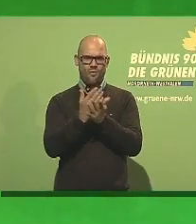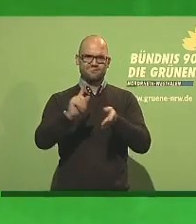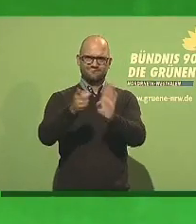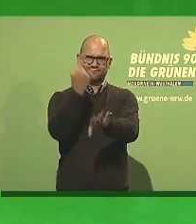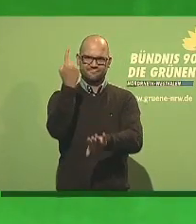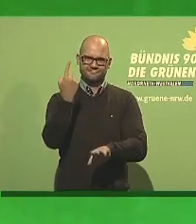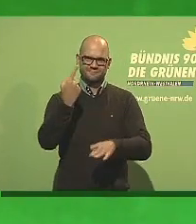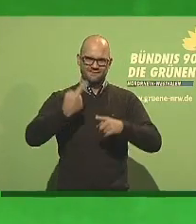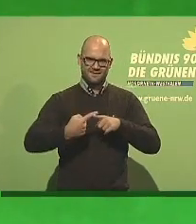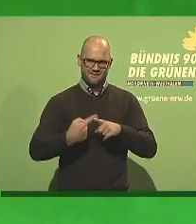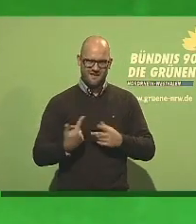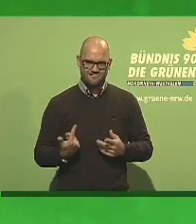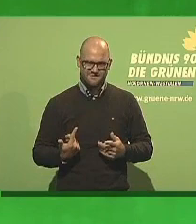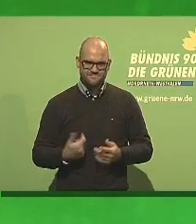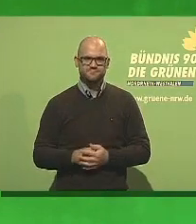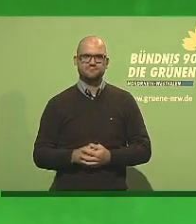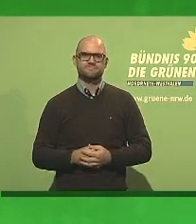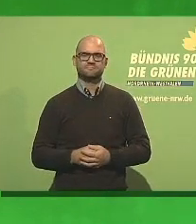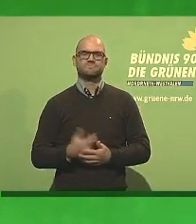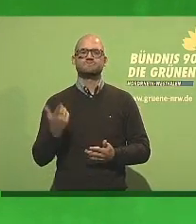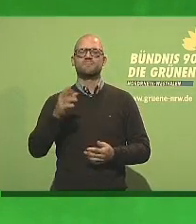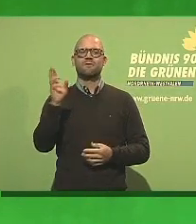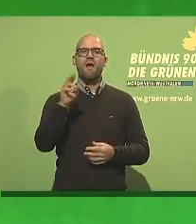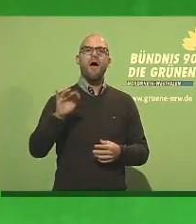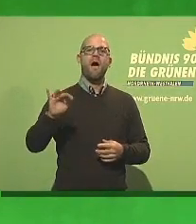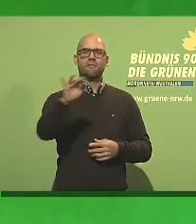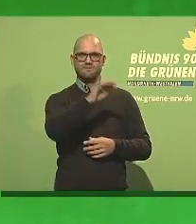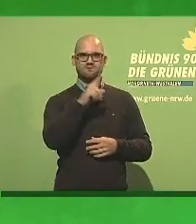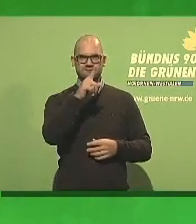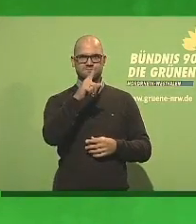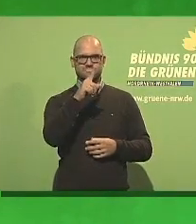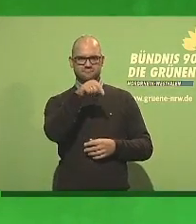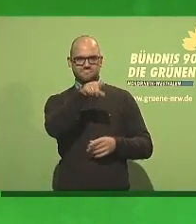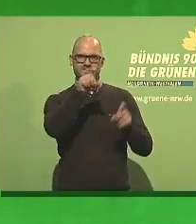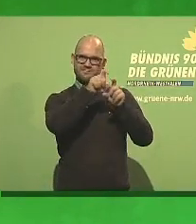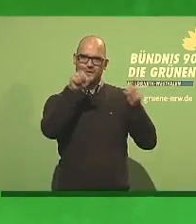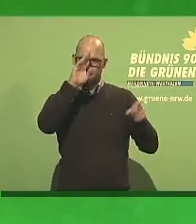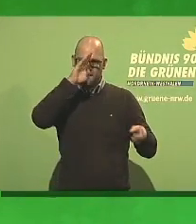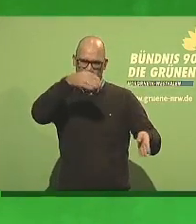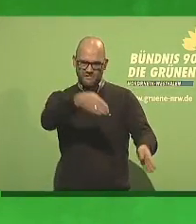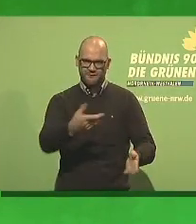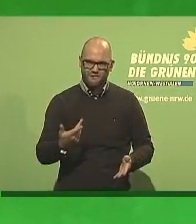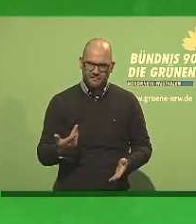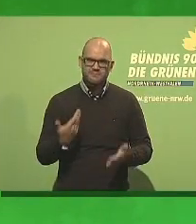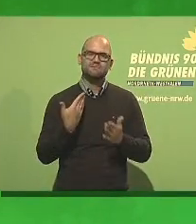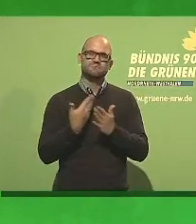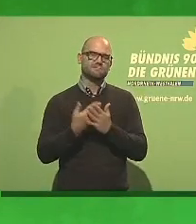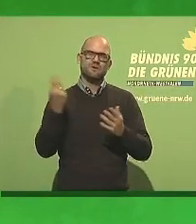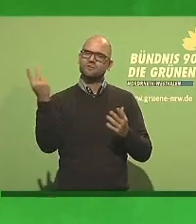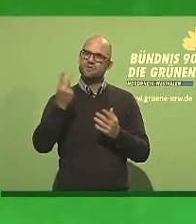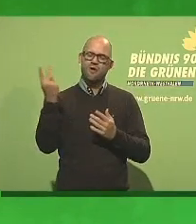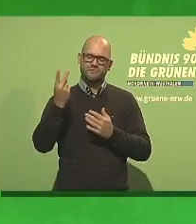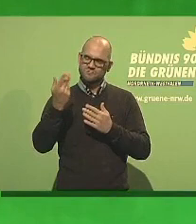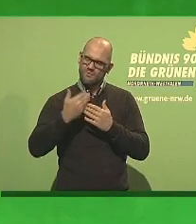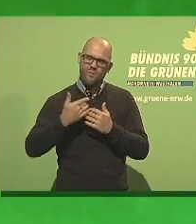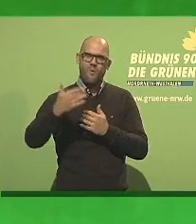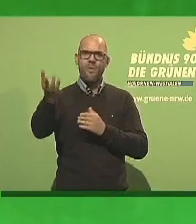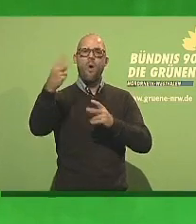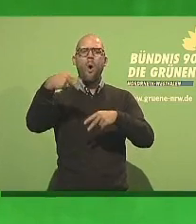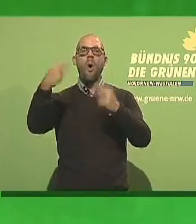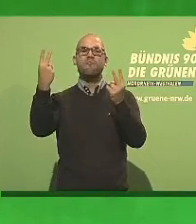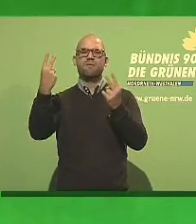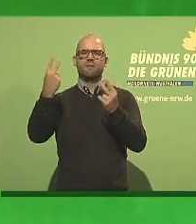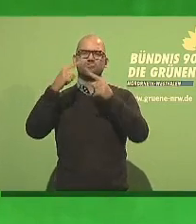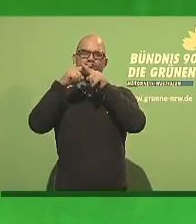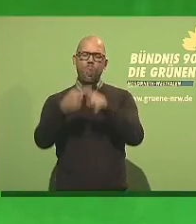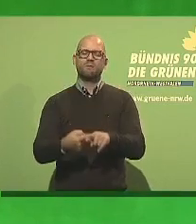die sich mit der Frage beschäftigen, ist auch klar, das wird über kurz oder lang für die öffentlichen Schulden auch